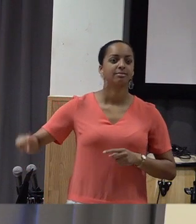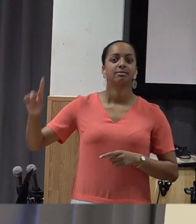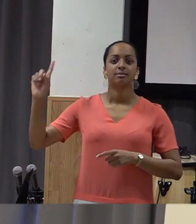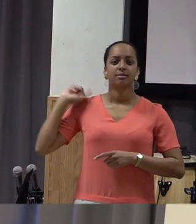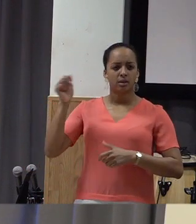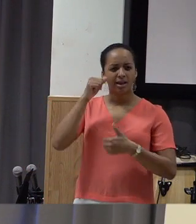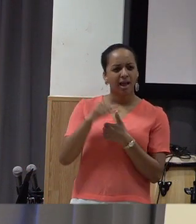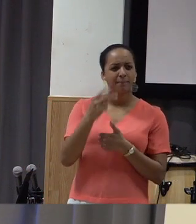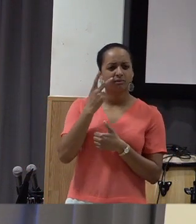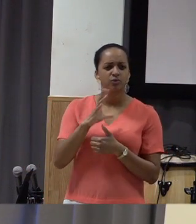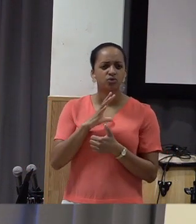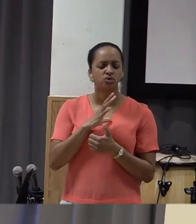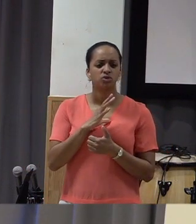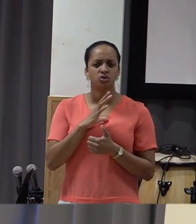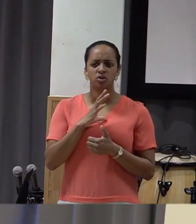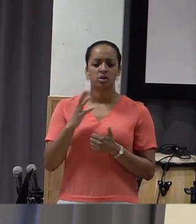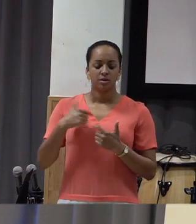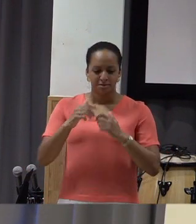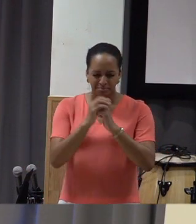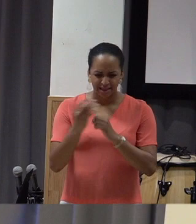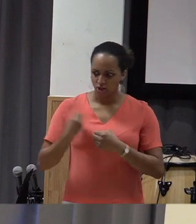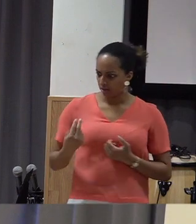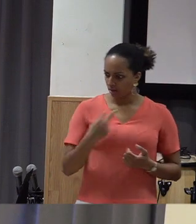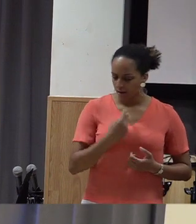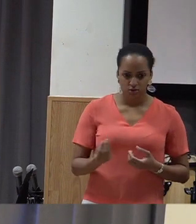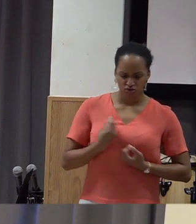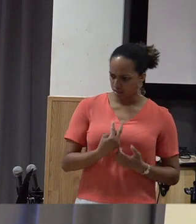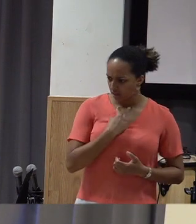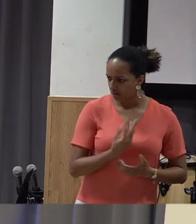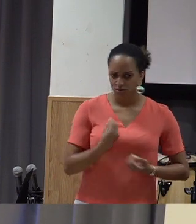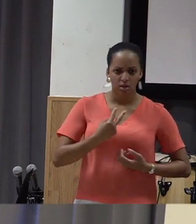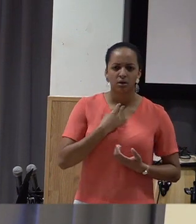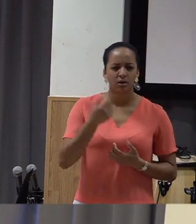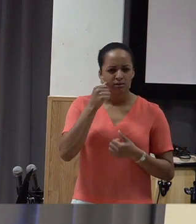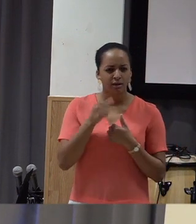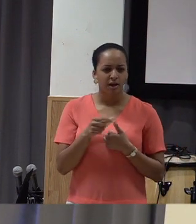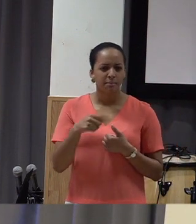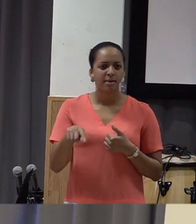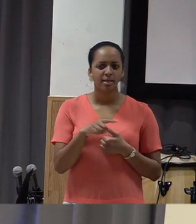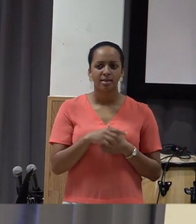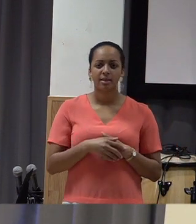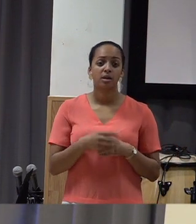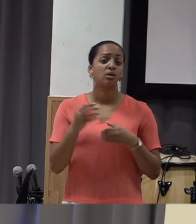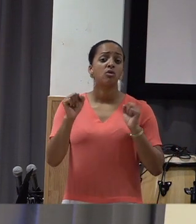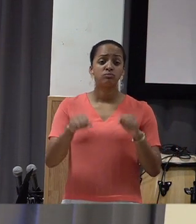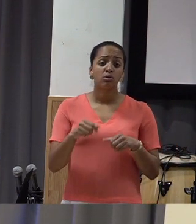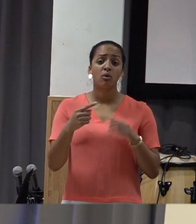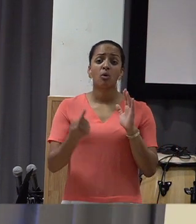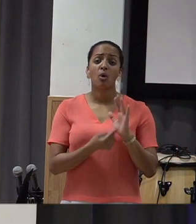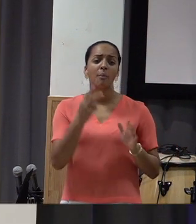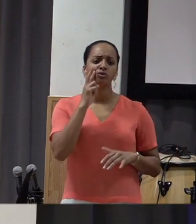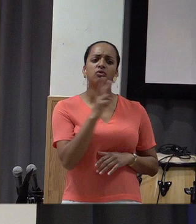les obstacles à la prière. Qu'est-ce qui pouvait nous empêcher de prier? Je ne sais pas si vous vous en souvenez, sinon vous pourrez écouter le message sur notre chaîne